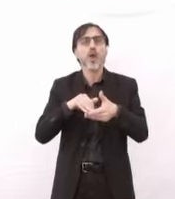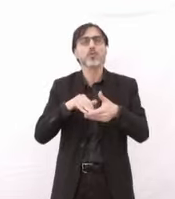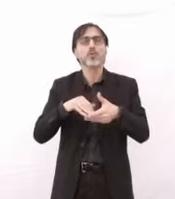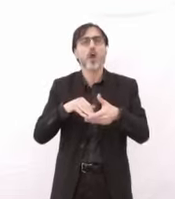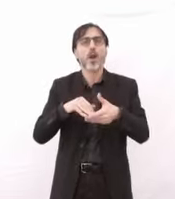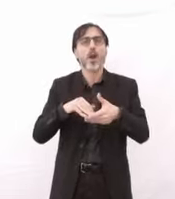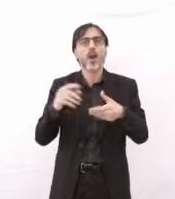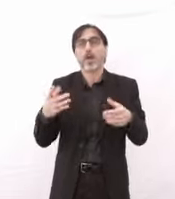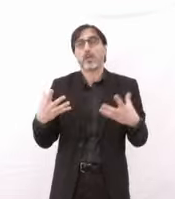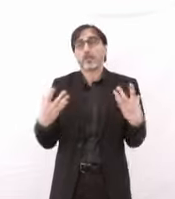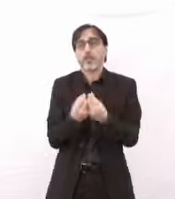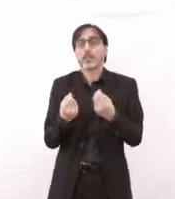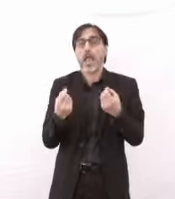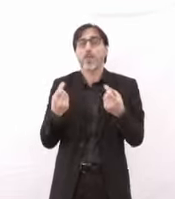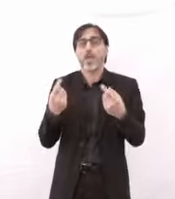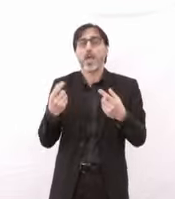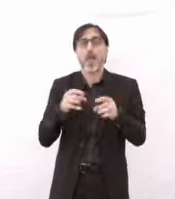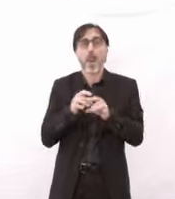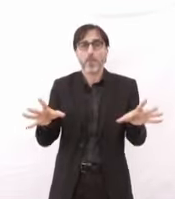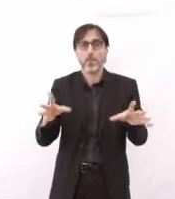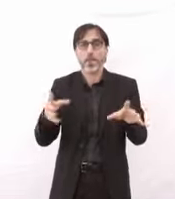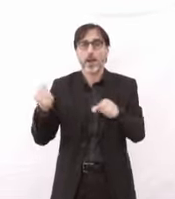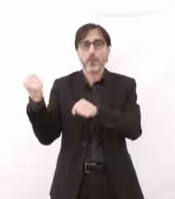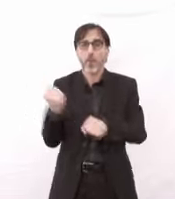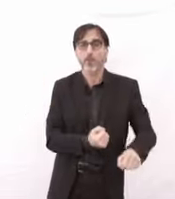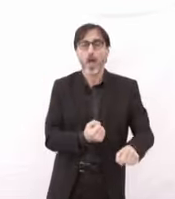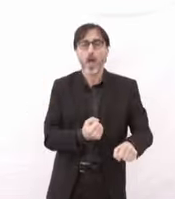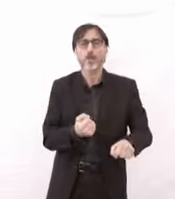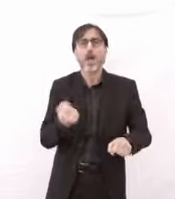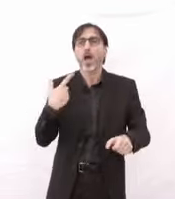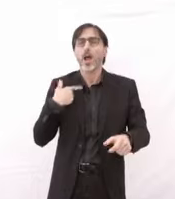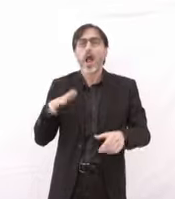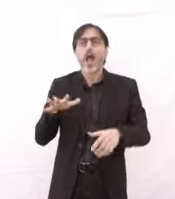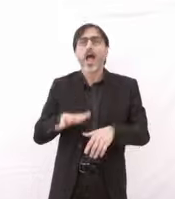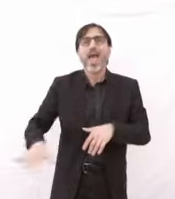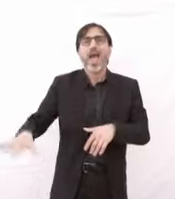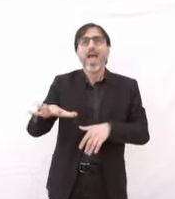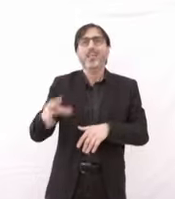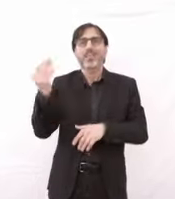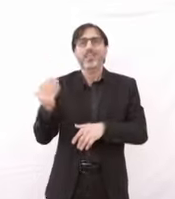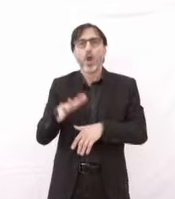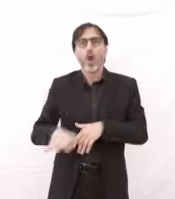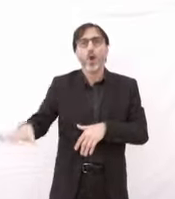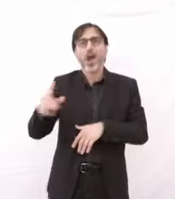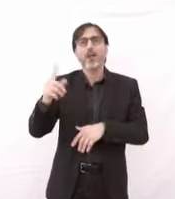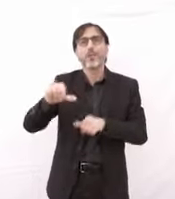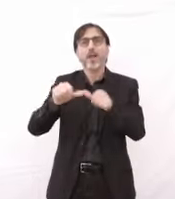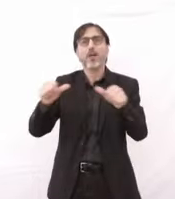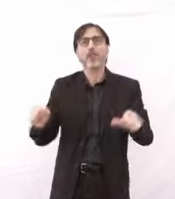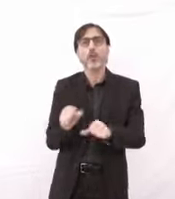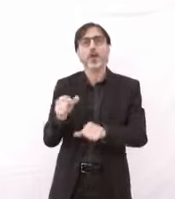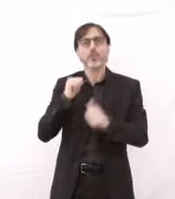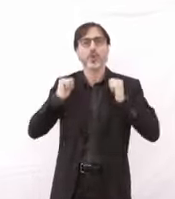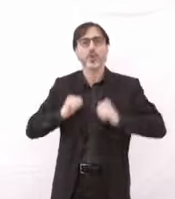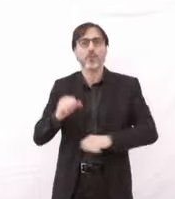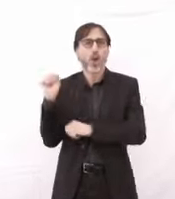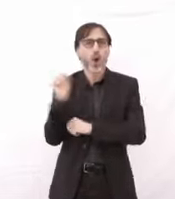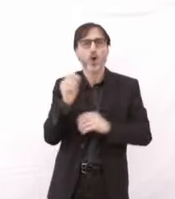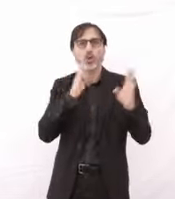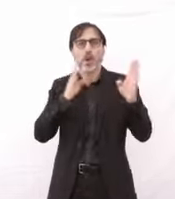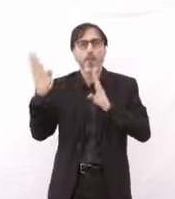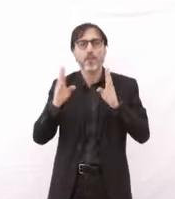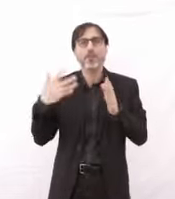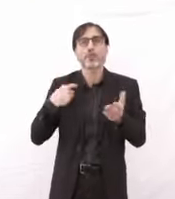con Libera, poco dopo Libera, e mette proprio insieme gli enti locali per la formazione civile contro le mafie. Abbiamo qui